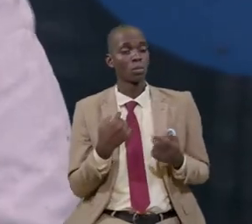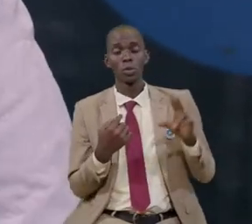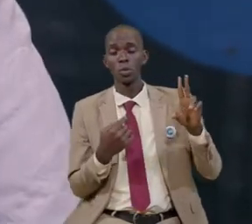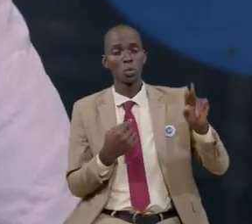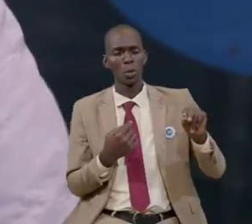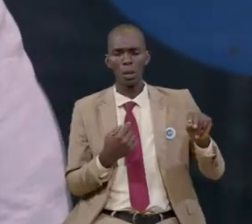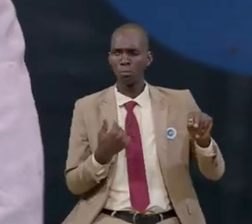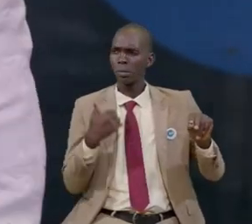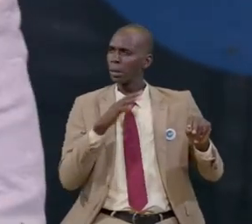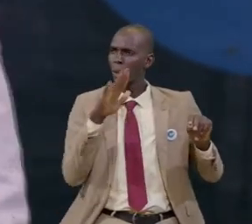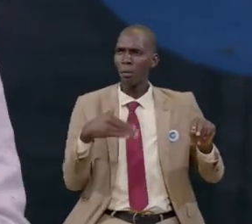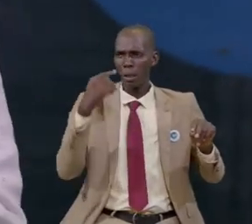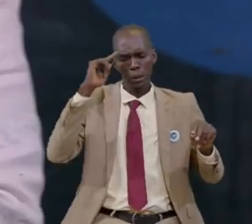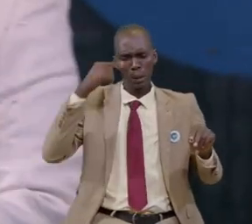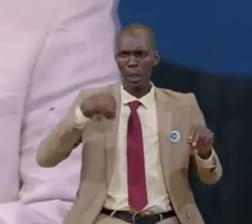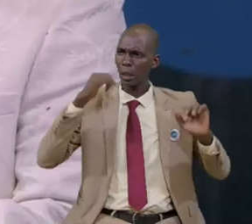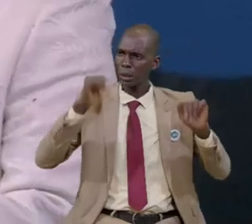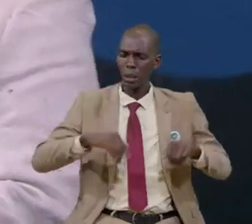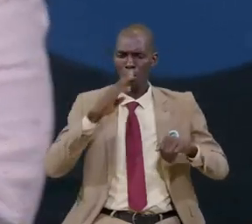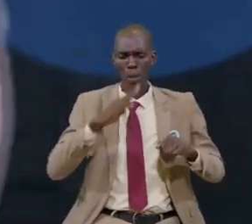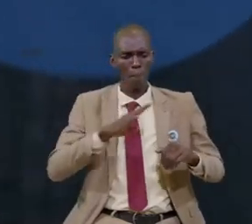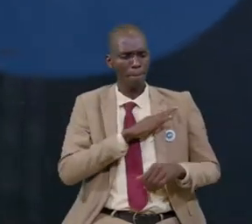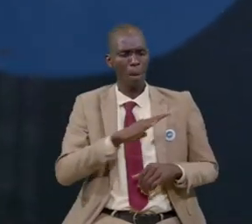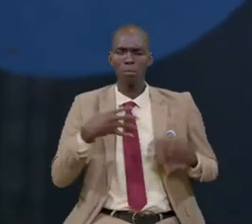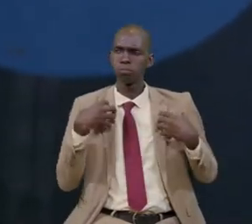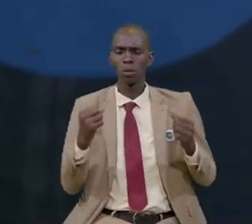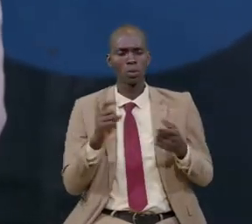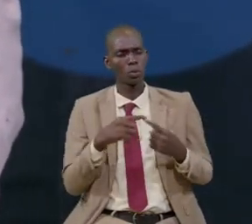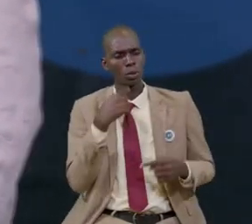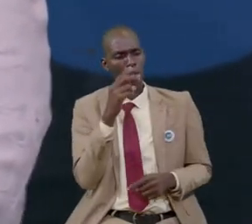lui dire non, je ne savais pas que je pouvais lui dire non.